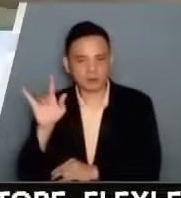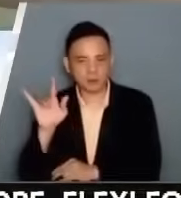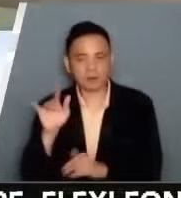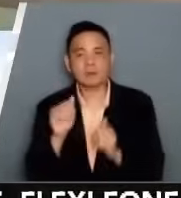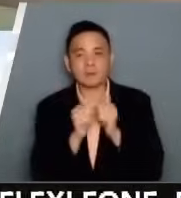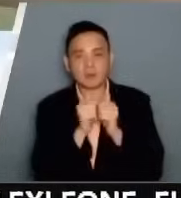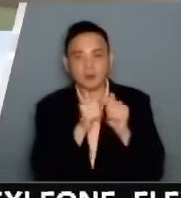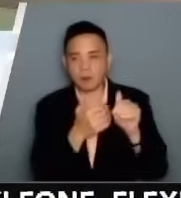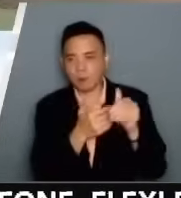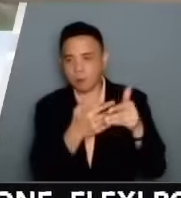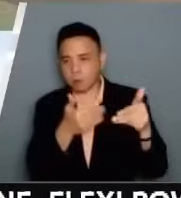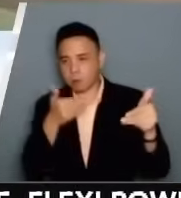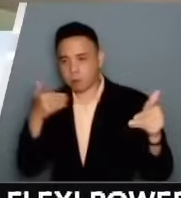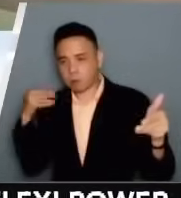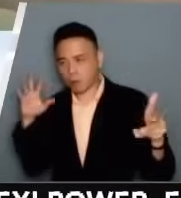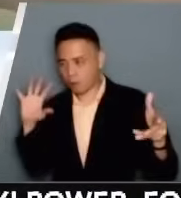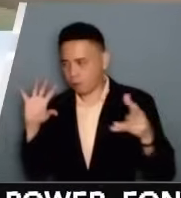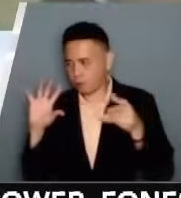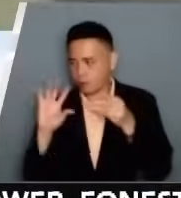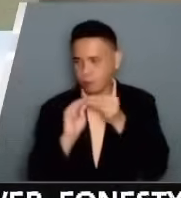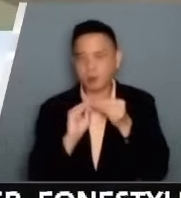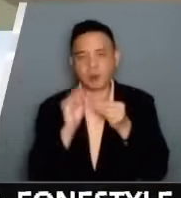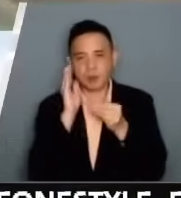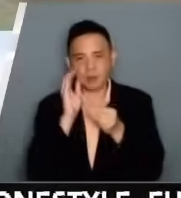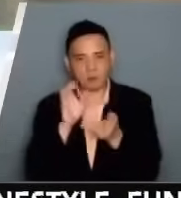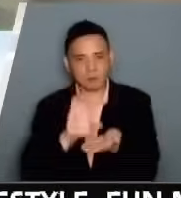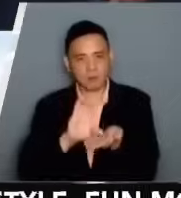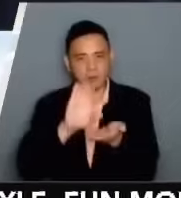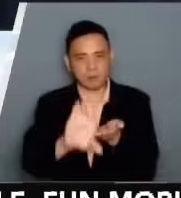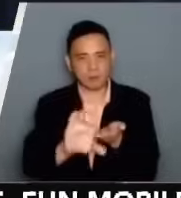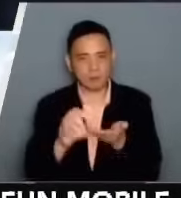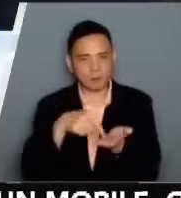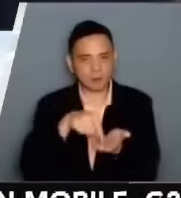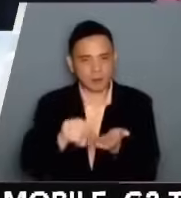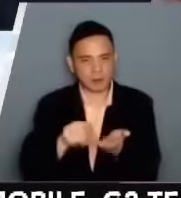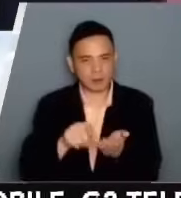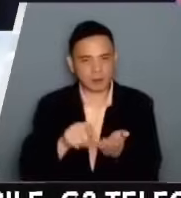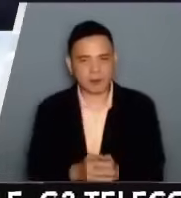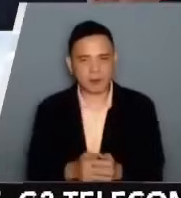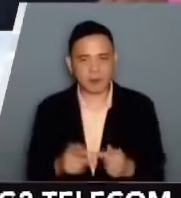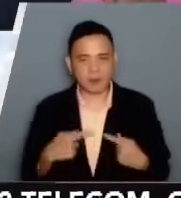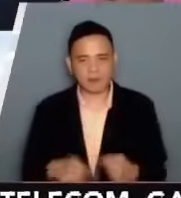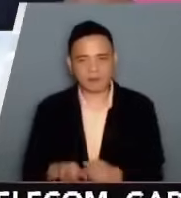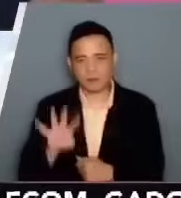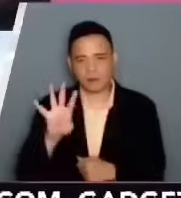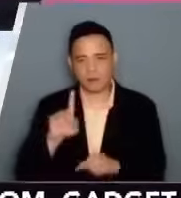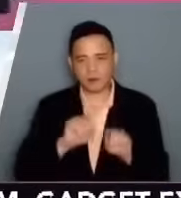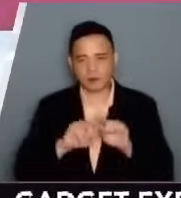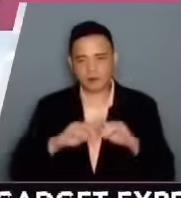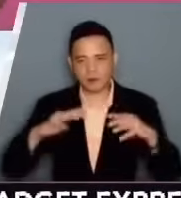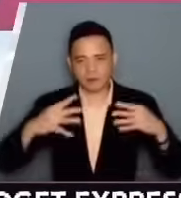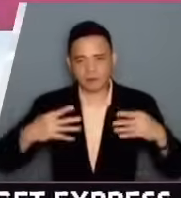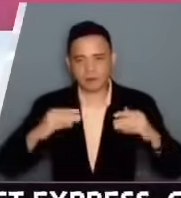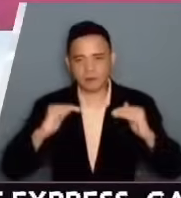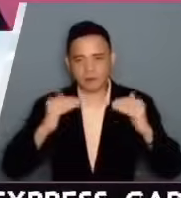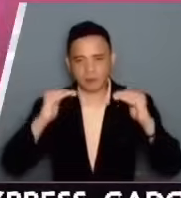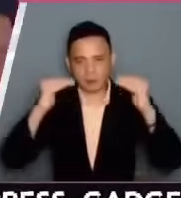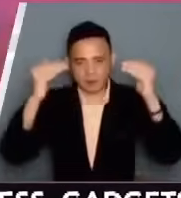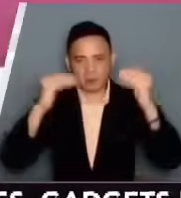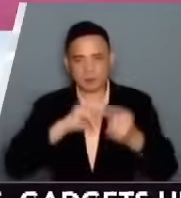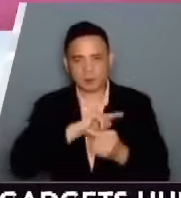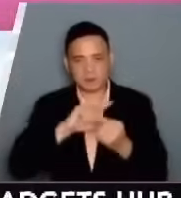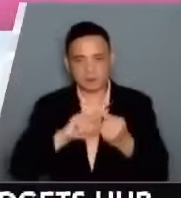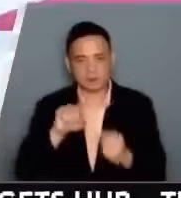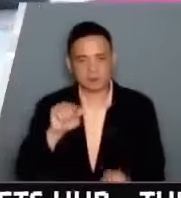na salary hike simula noong Enero ngayong taon. May apat na tranches ang dagdag sahod na ibibigay hanggang